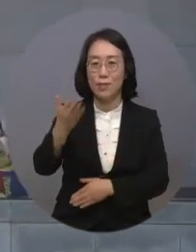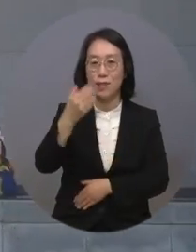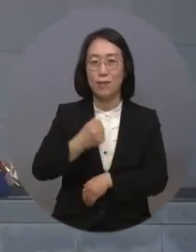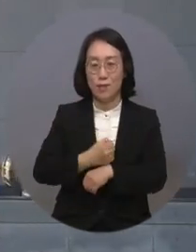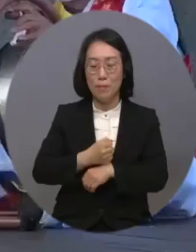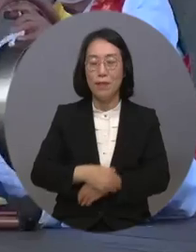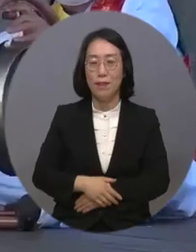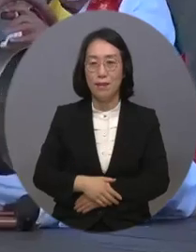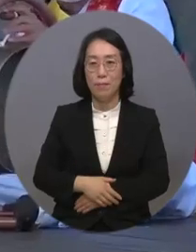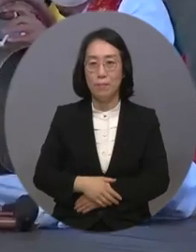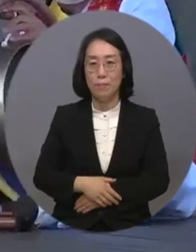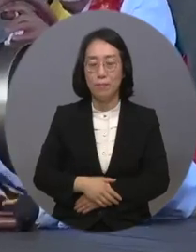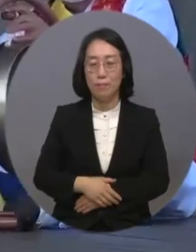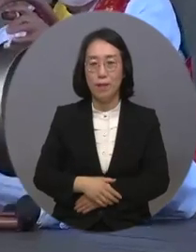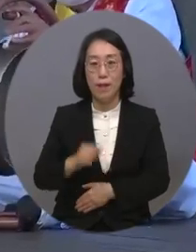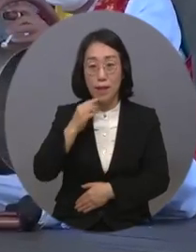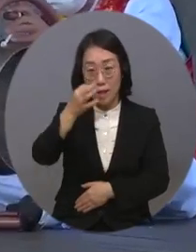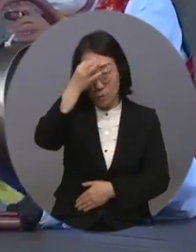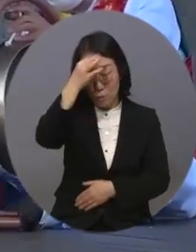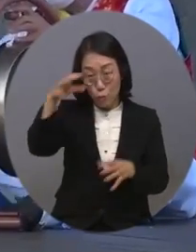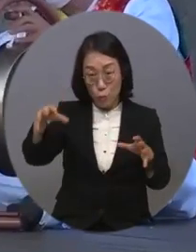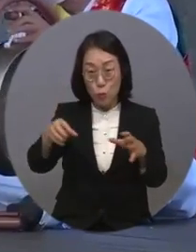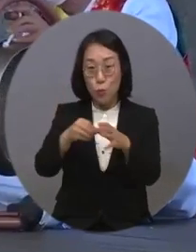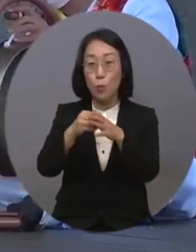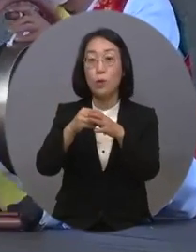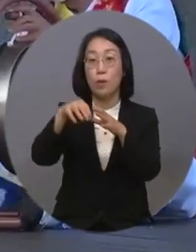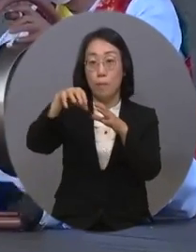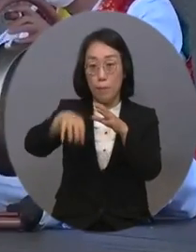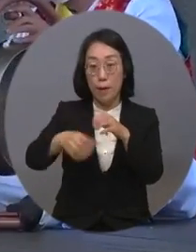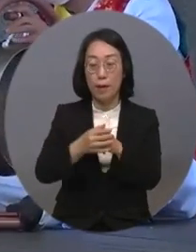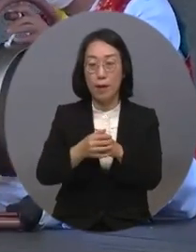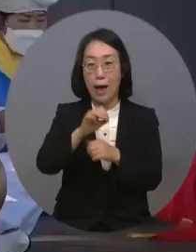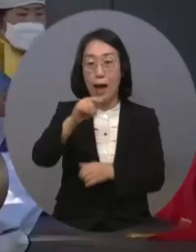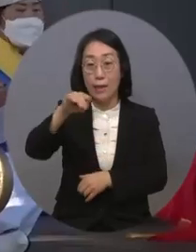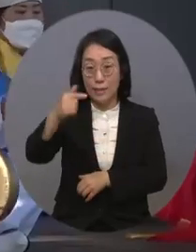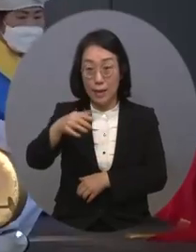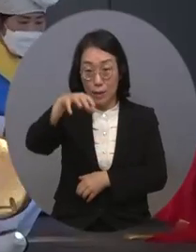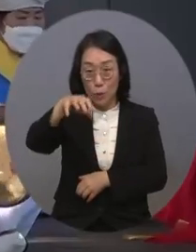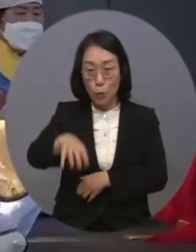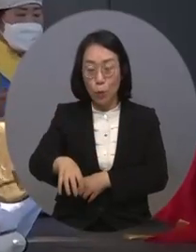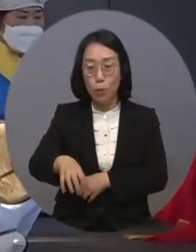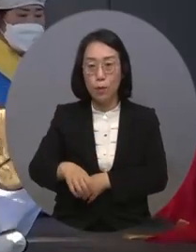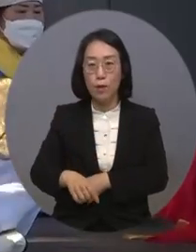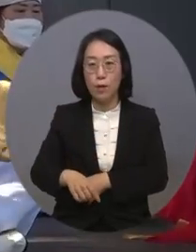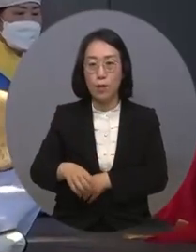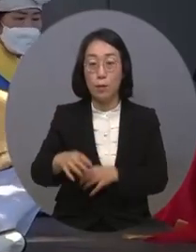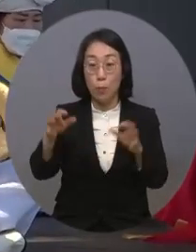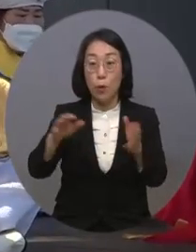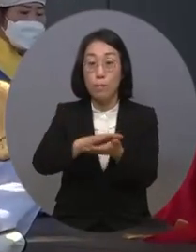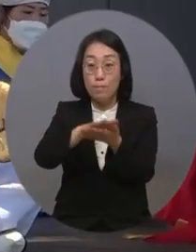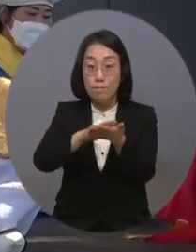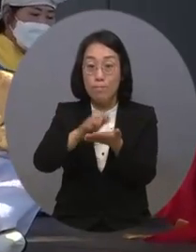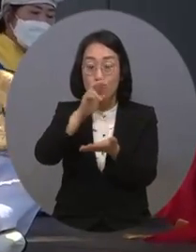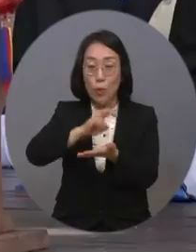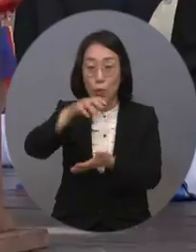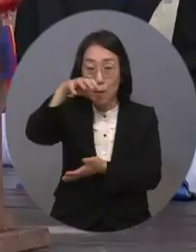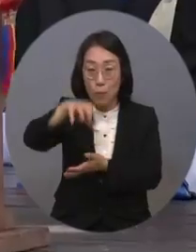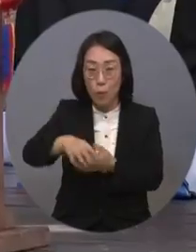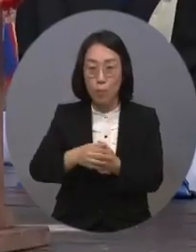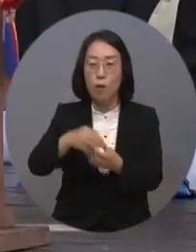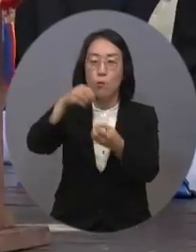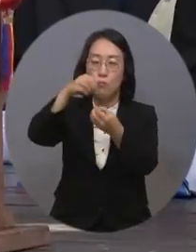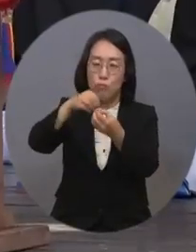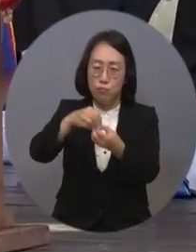아산시가 주최하고 한국예총 아산지혜가 주관하는 이번 아산시 풍물대회는 우리 문화 고유의 전통 풍물을 전승